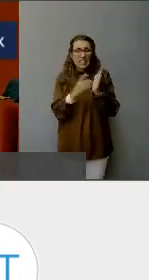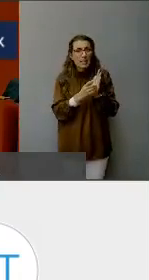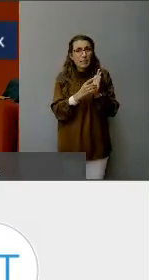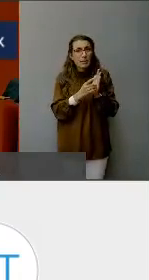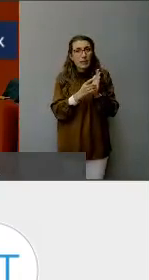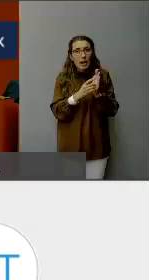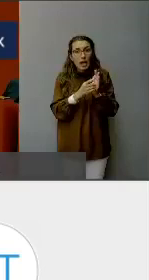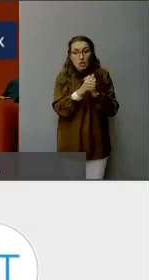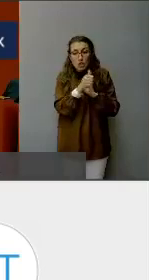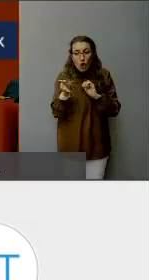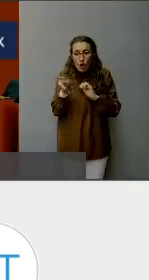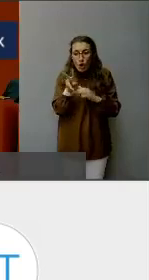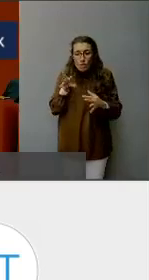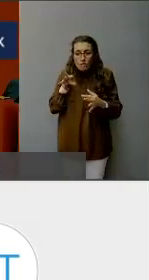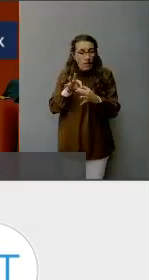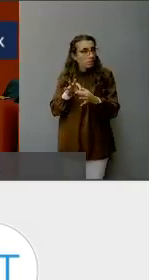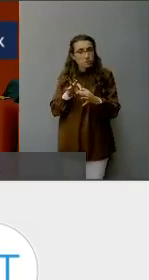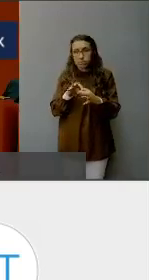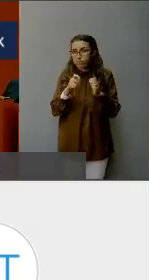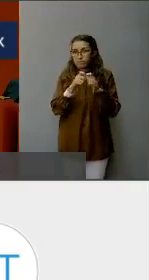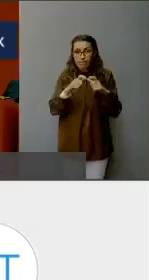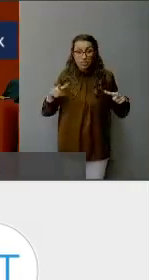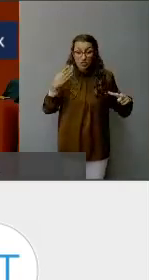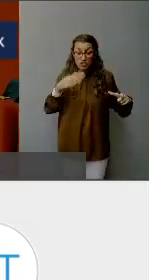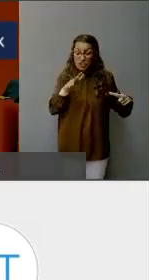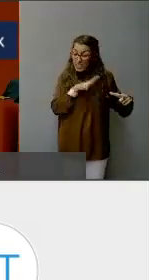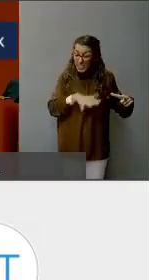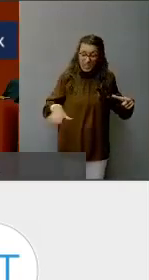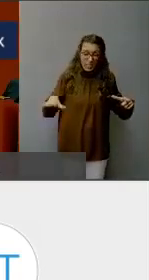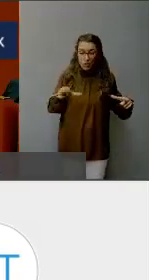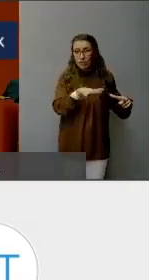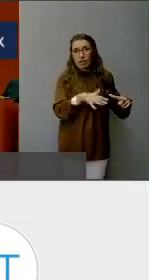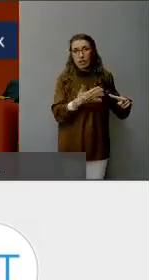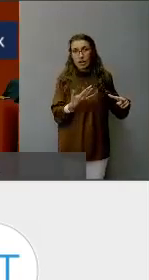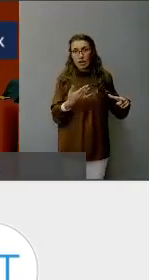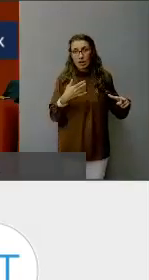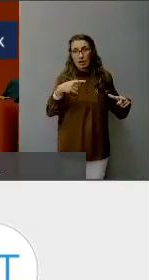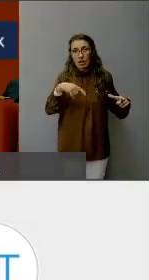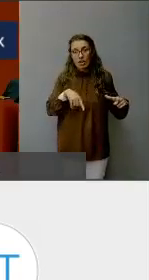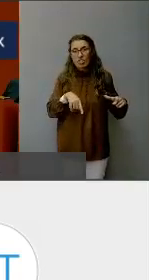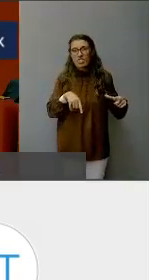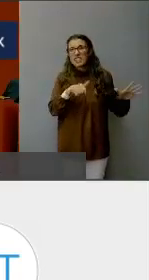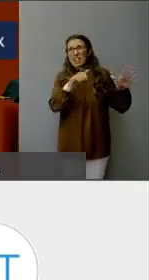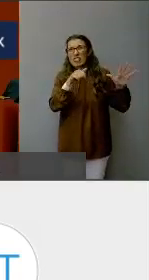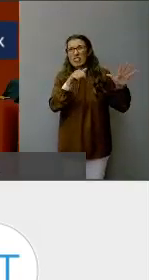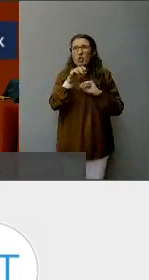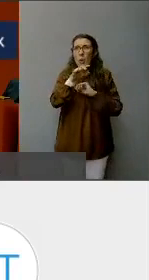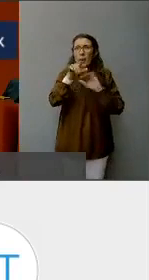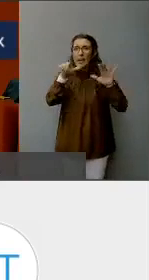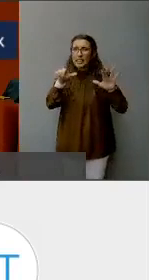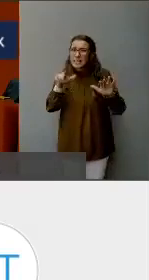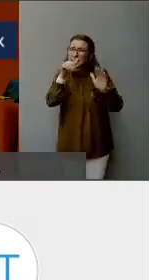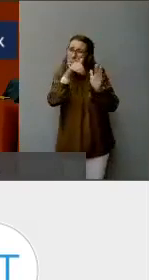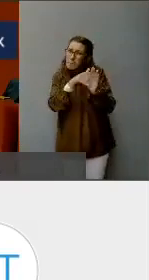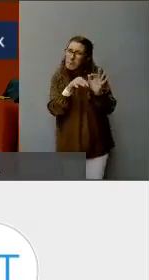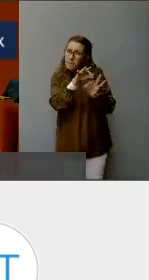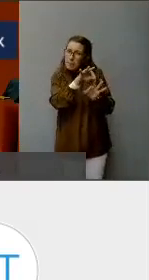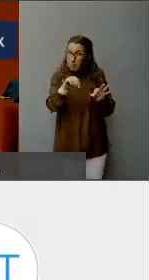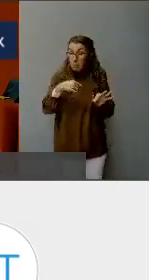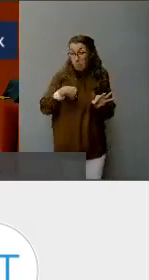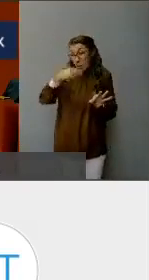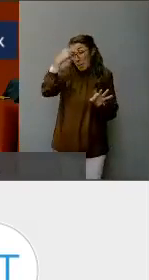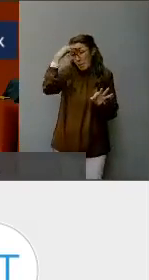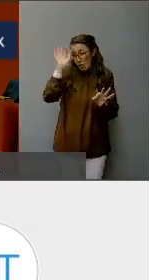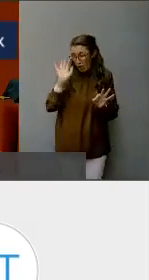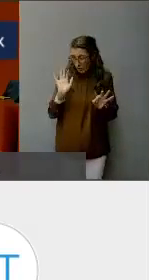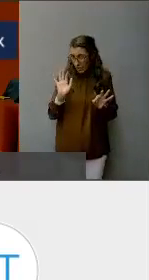città riguarda tutta la città oggi li studiamo dire 647.000 vado a memoria vi pare metri quadrati partendo